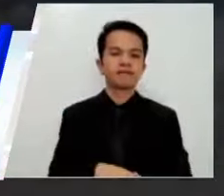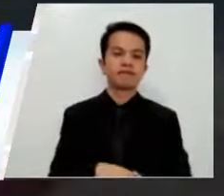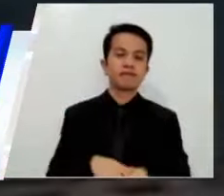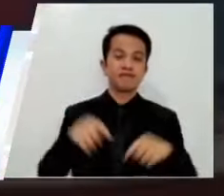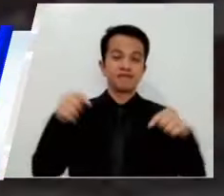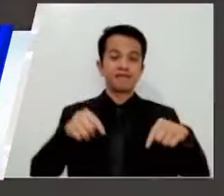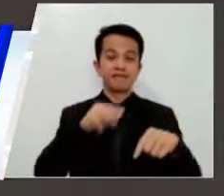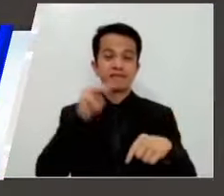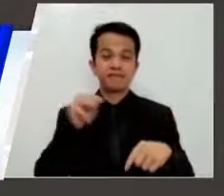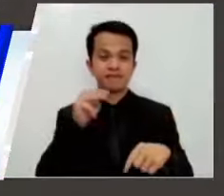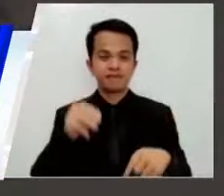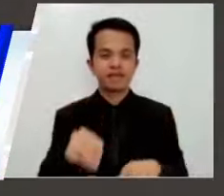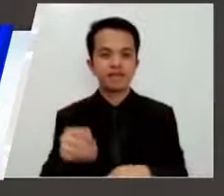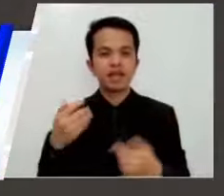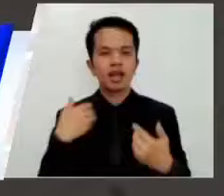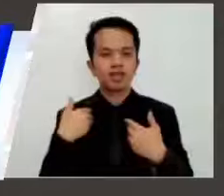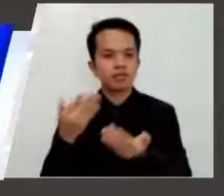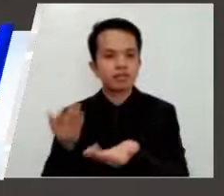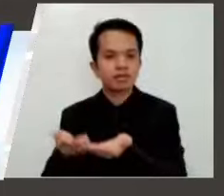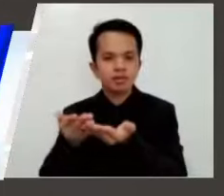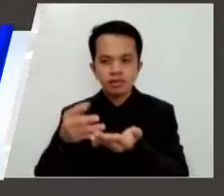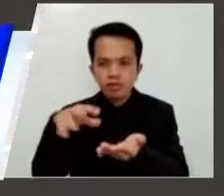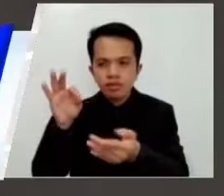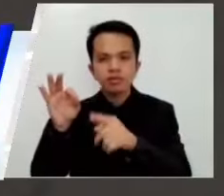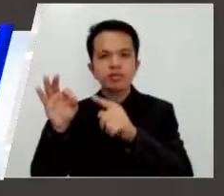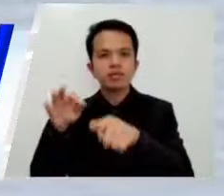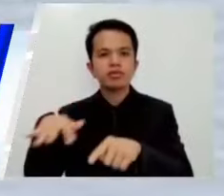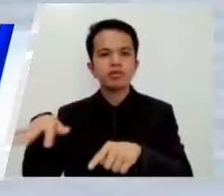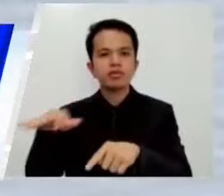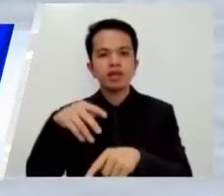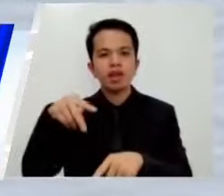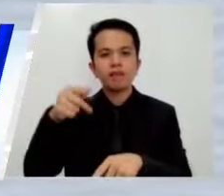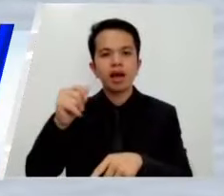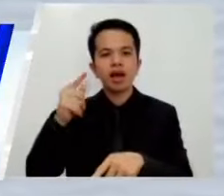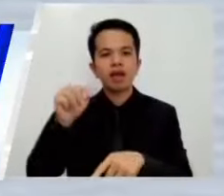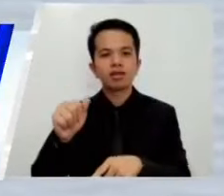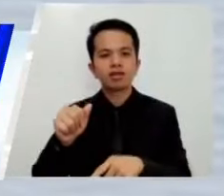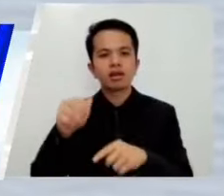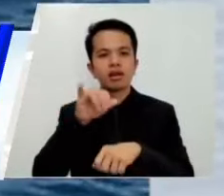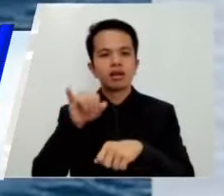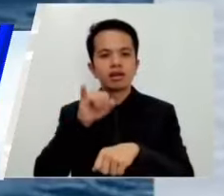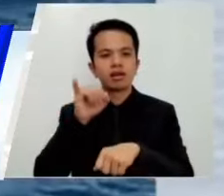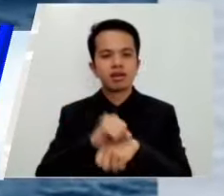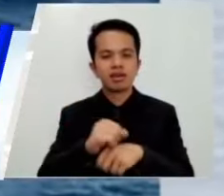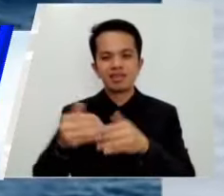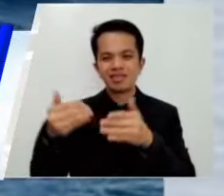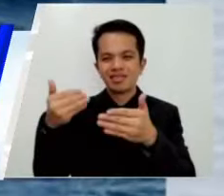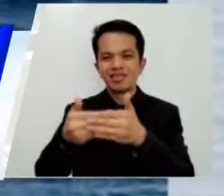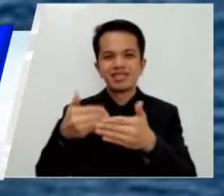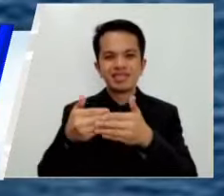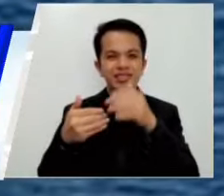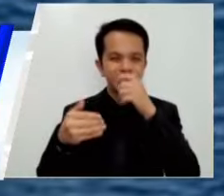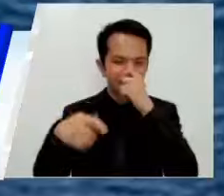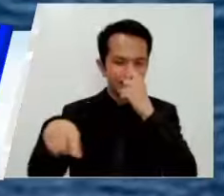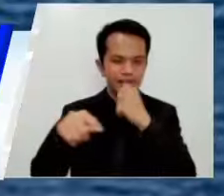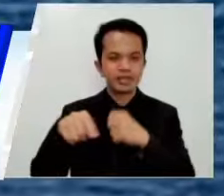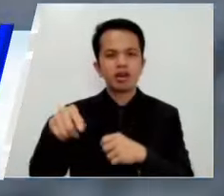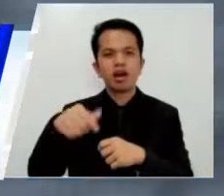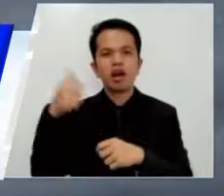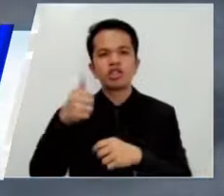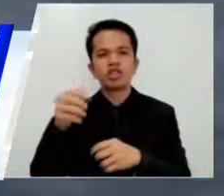CCG vessel ang namataan ng mga nasa Pag-asa Island. Halos dikitan pa nito ang mga bahurang pumapalibot sa